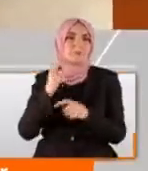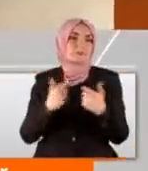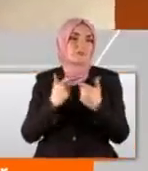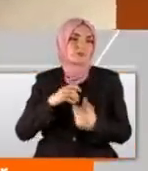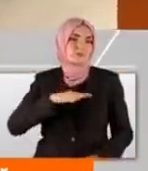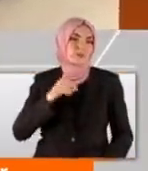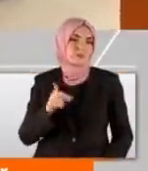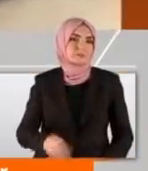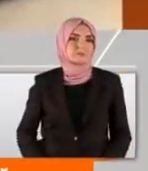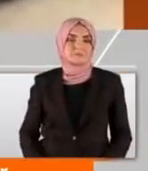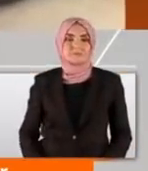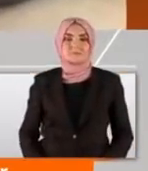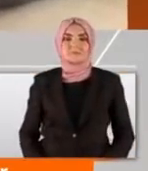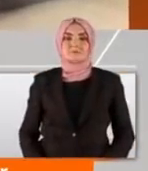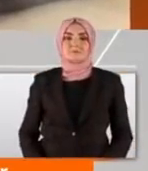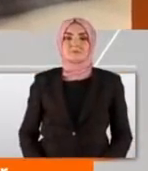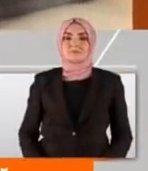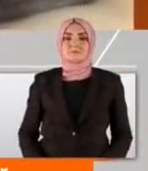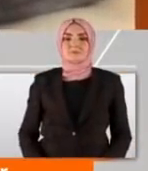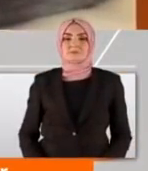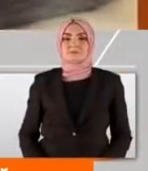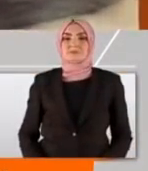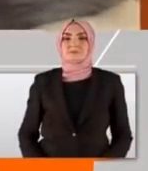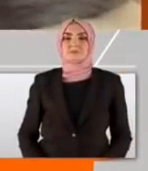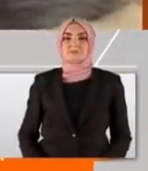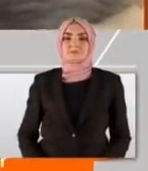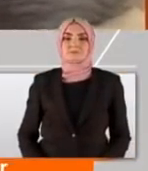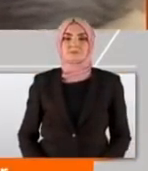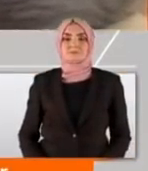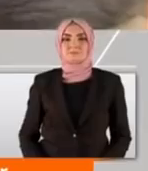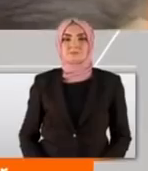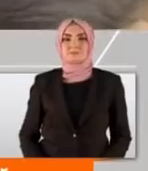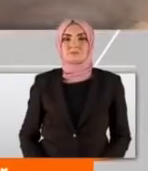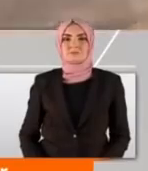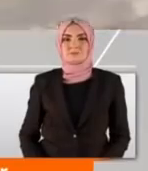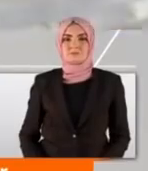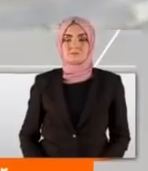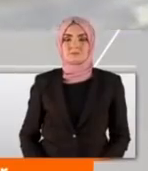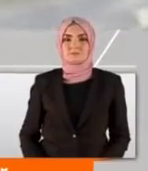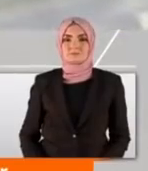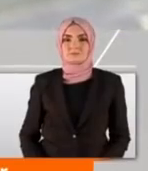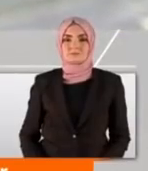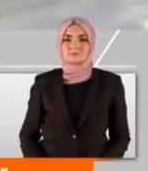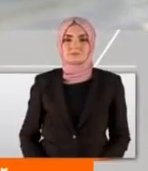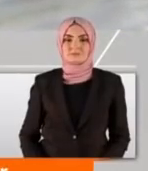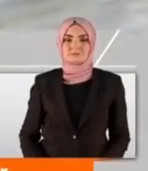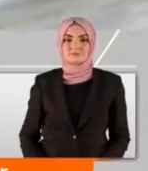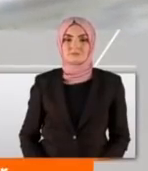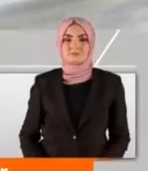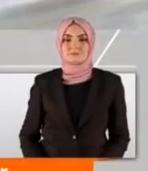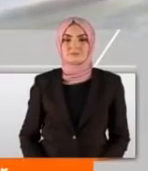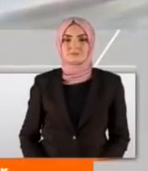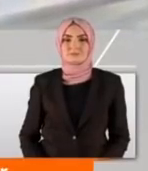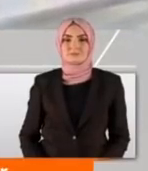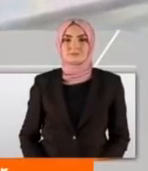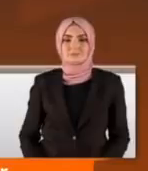Çocuğumu düşürdüler. O kafa çıktığında, ne olduysa kordonla çıktığında orada telaş yaptılar. Bebeği temizleme masasına alırken ben bebeğimin